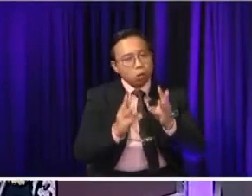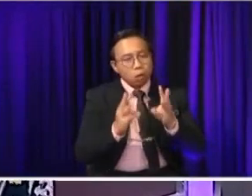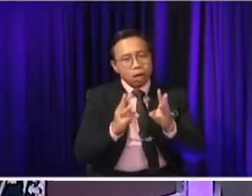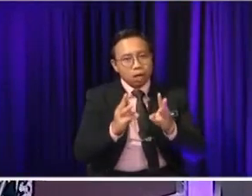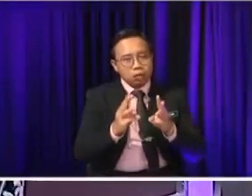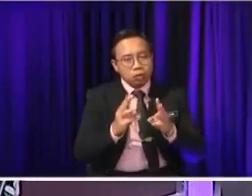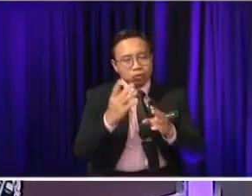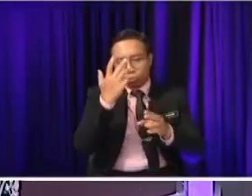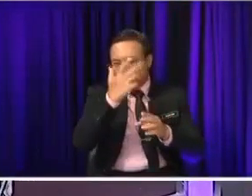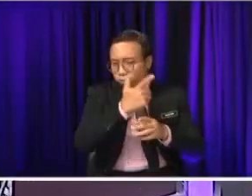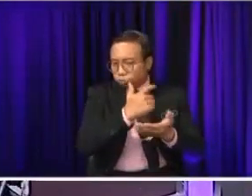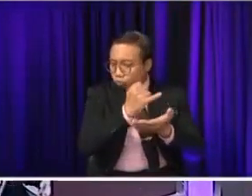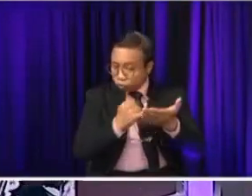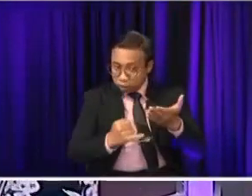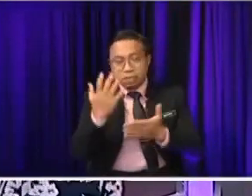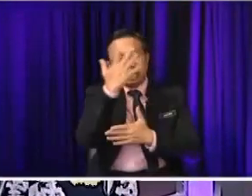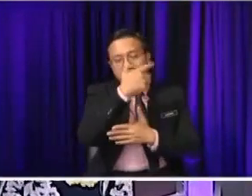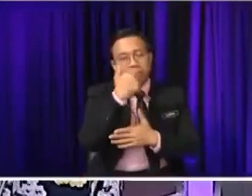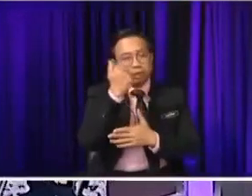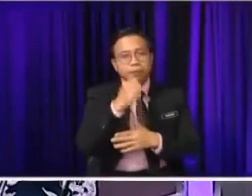hanya diluki itu cantik Habis